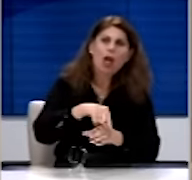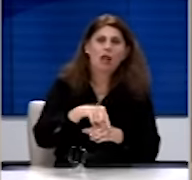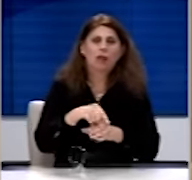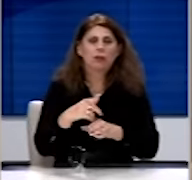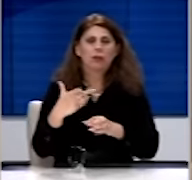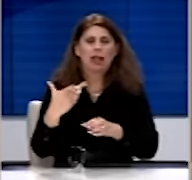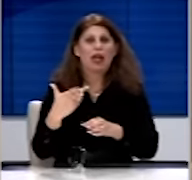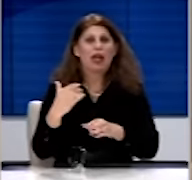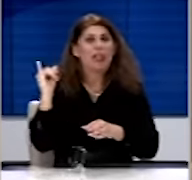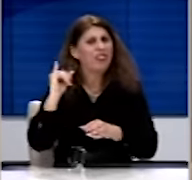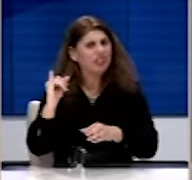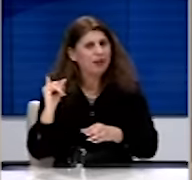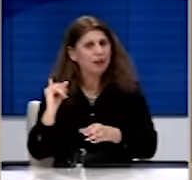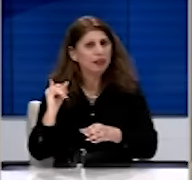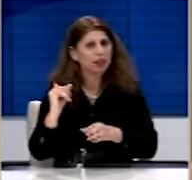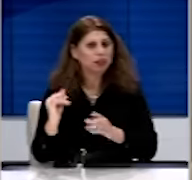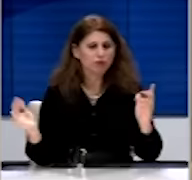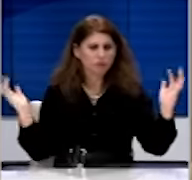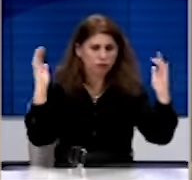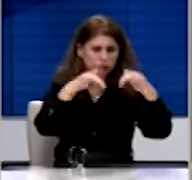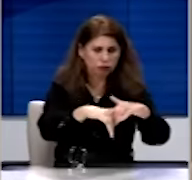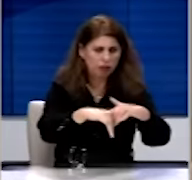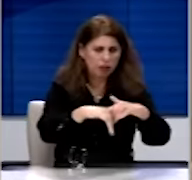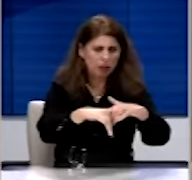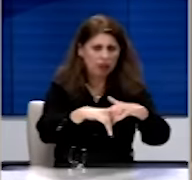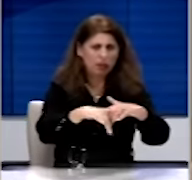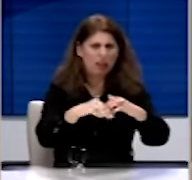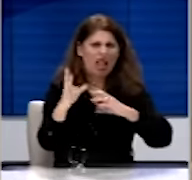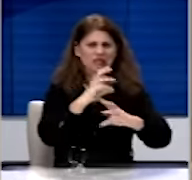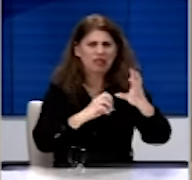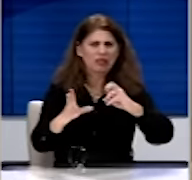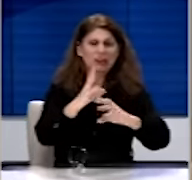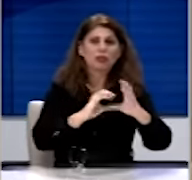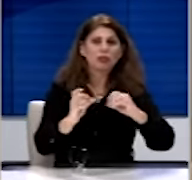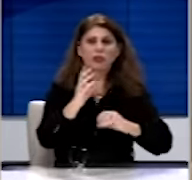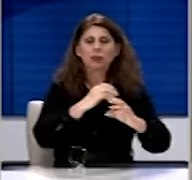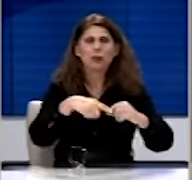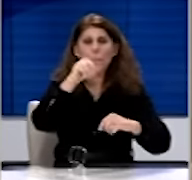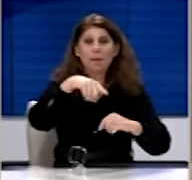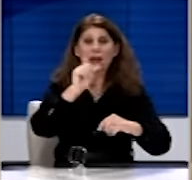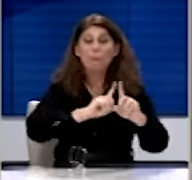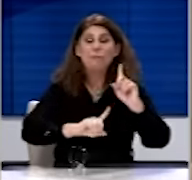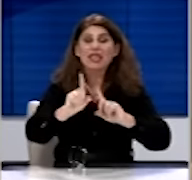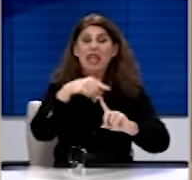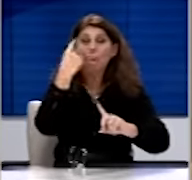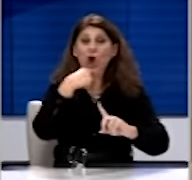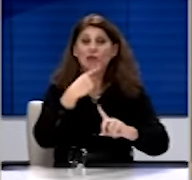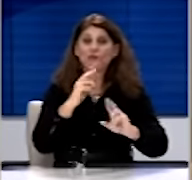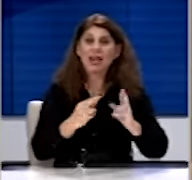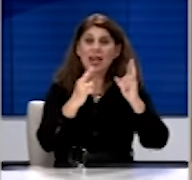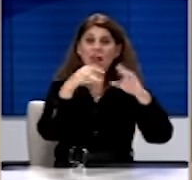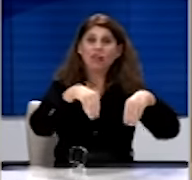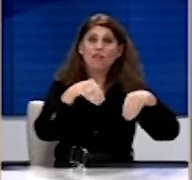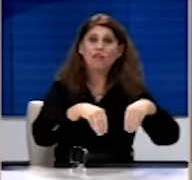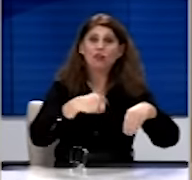ευαγή ιδρύματα και μαλώνανε για μέρες για το ποια μορφή ενέργειας θα βαφτίσουν πράσινη και ποια